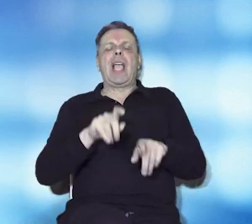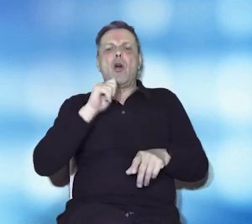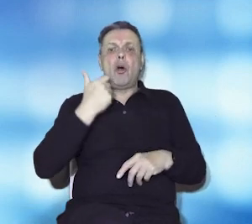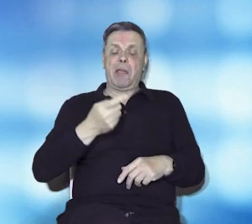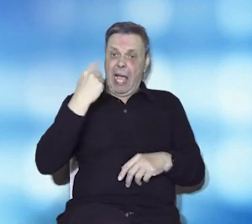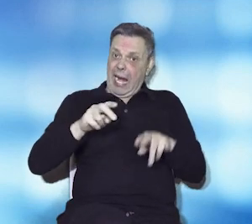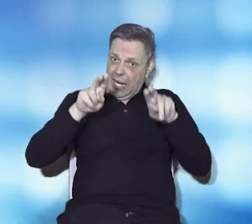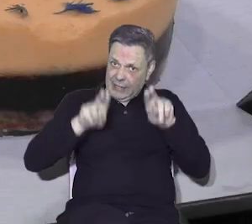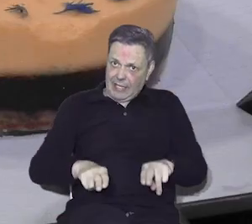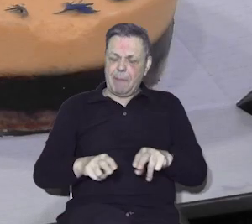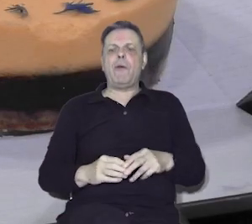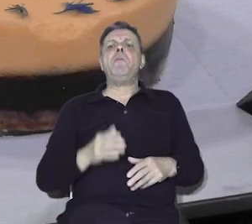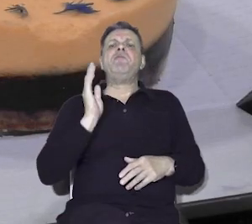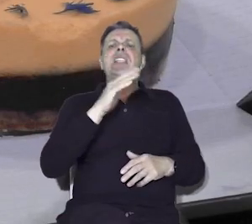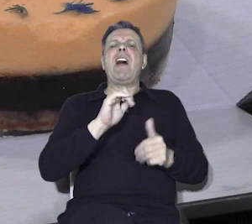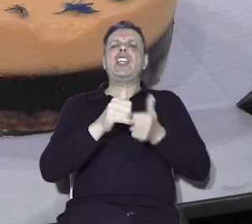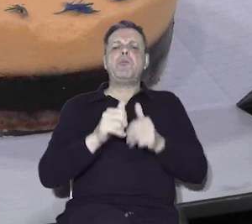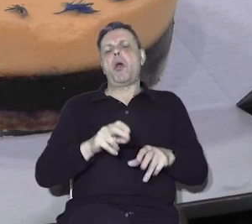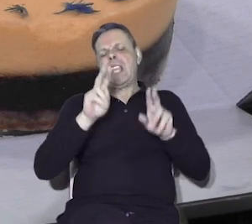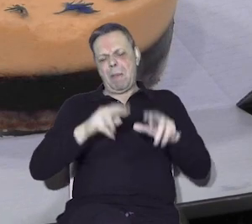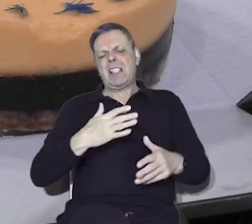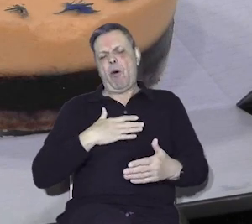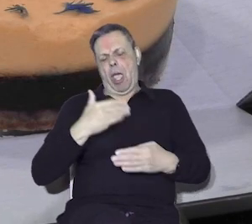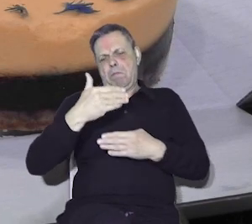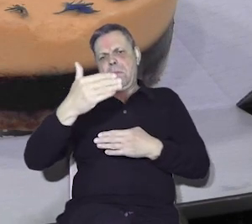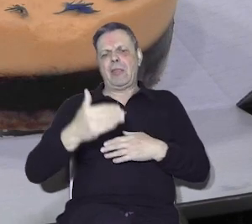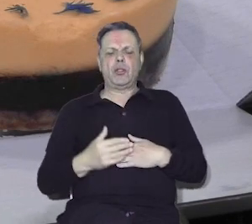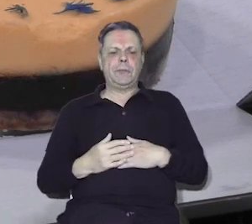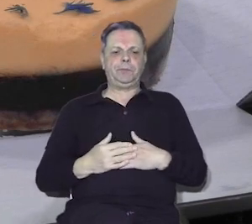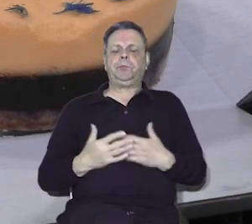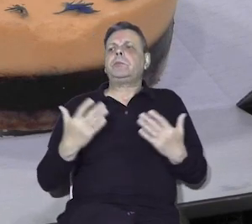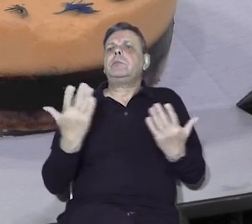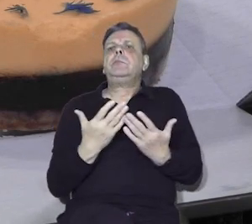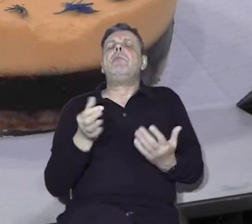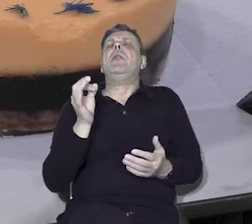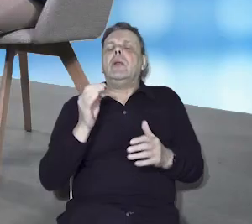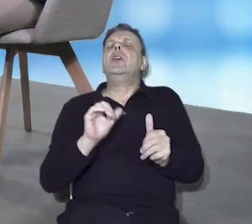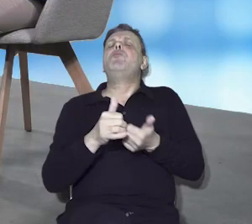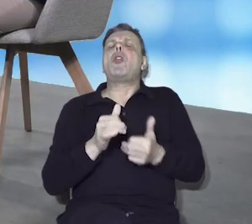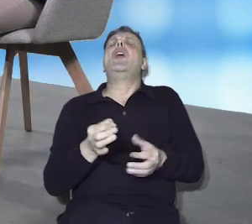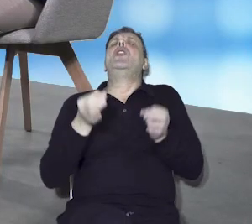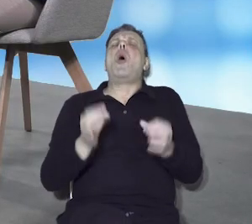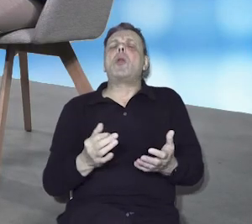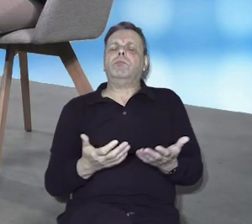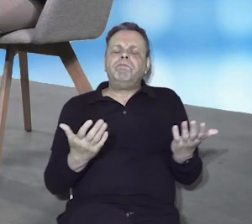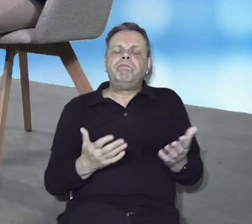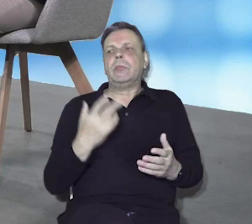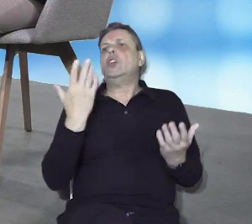zapravo svaki sport ima, ako što kažemo. Gdje je tu ta dobrobit sporta? Maknuti ste ono što kažu s